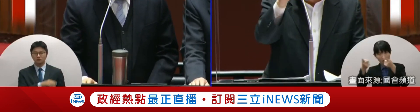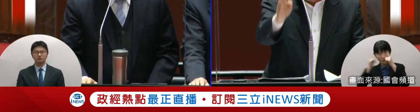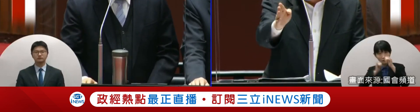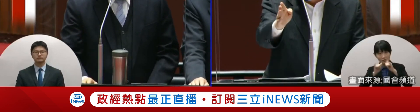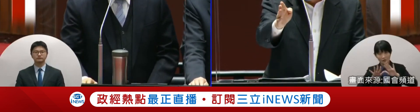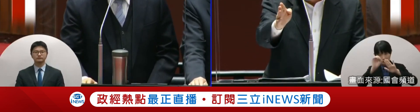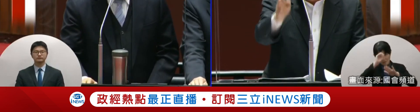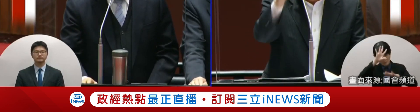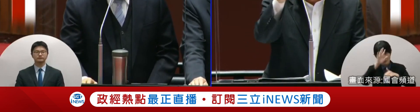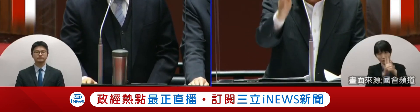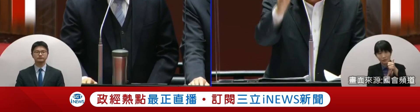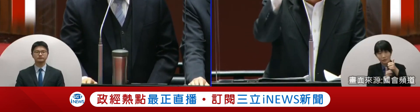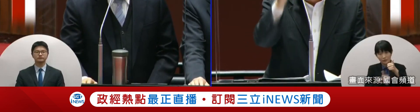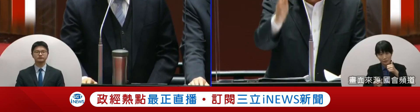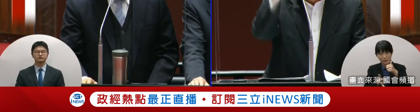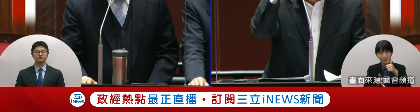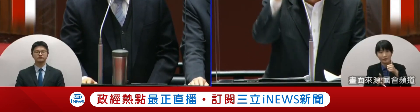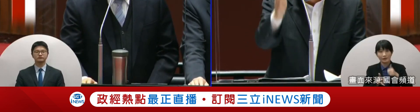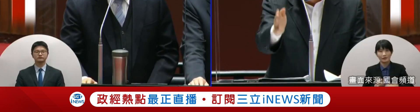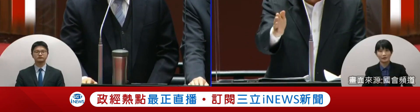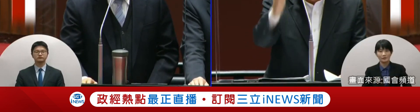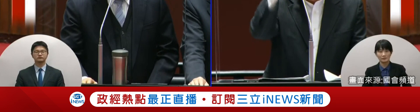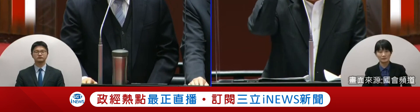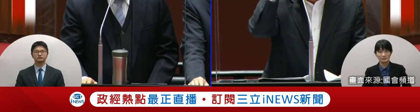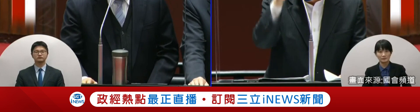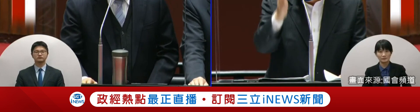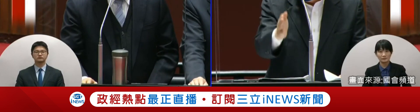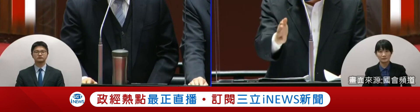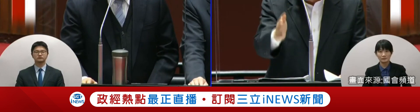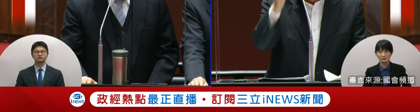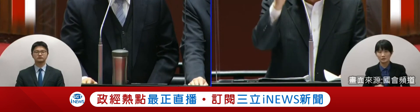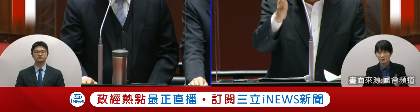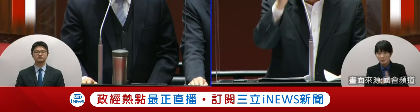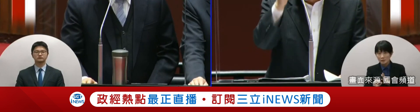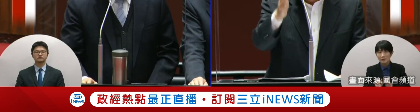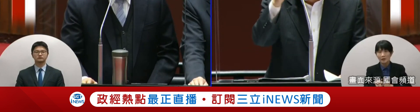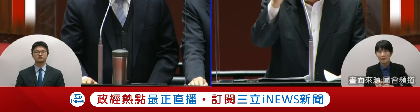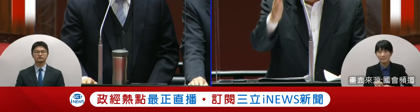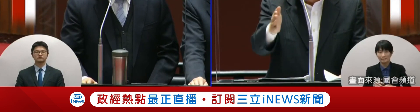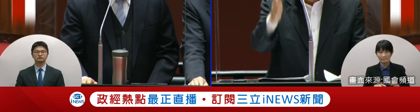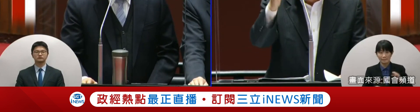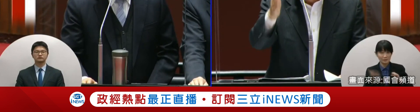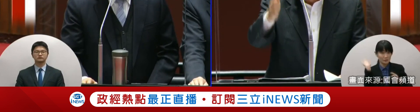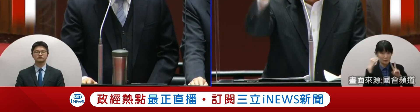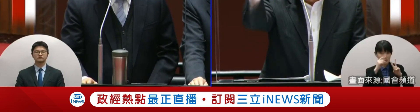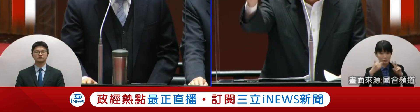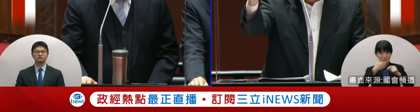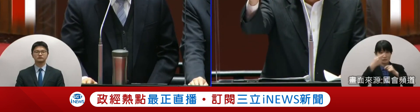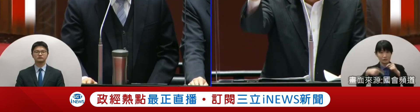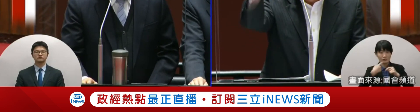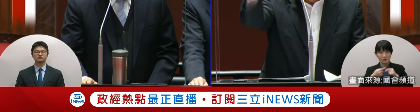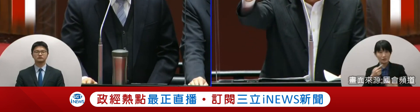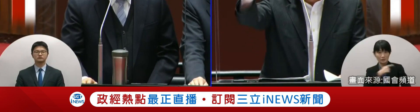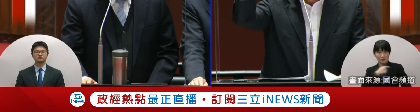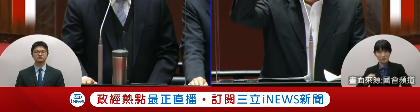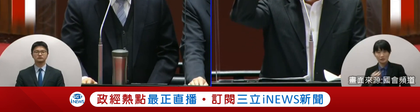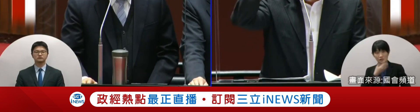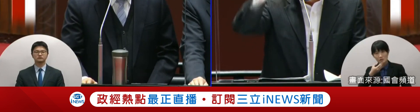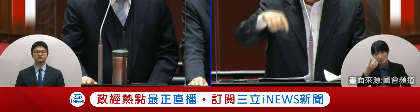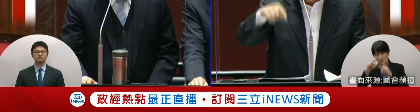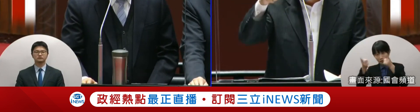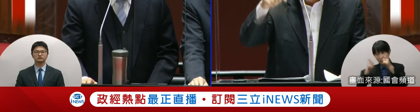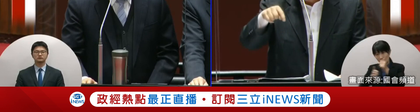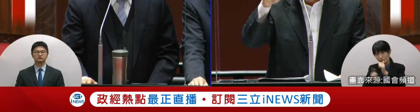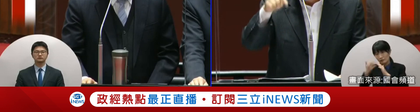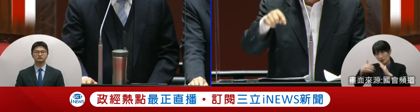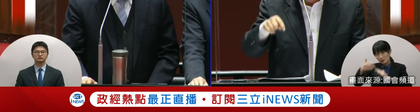进党的委员，民进党的委员直接点名拿出2019年北京清华大学的副校长